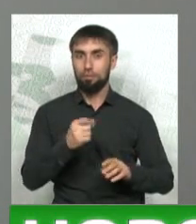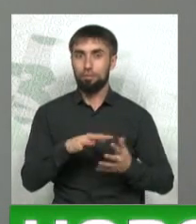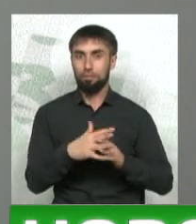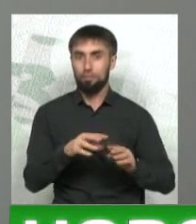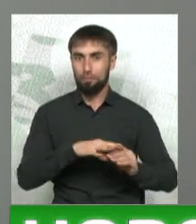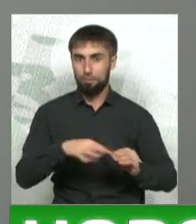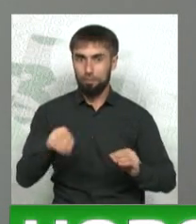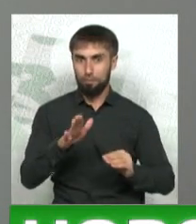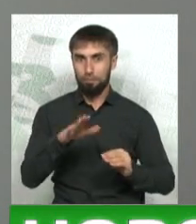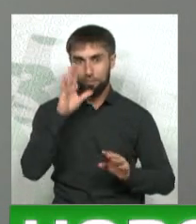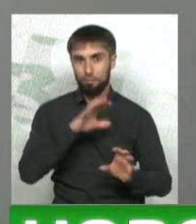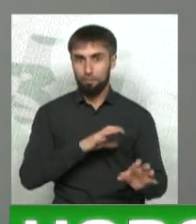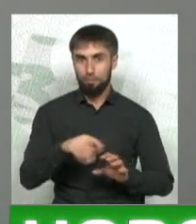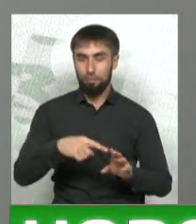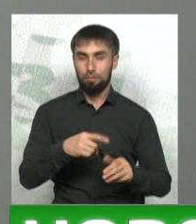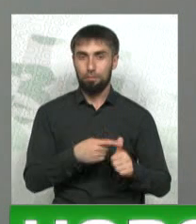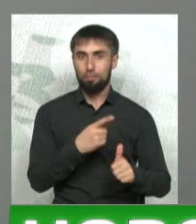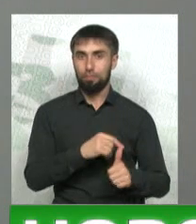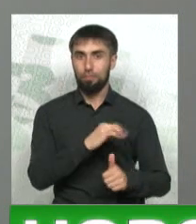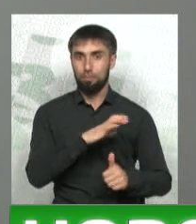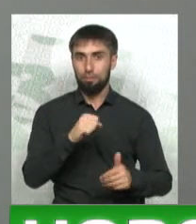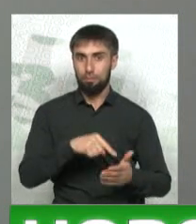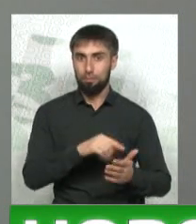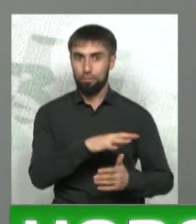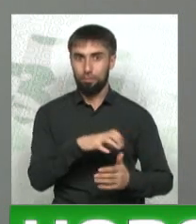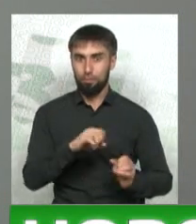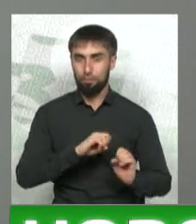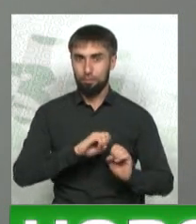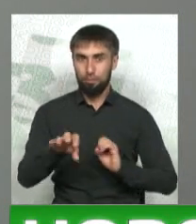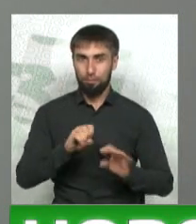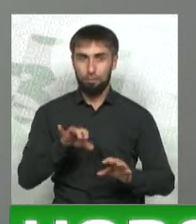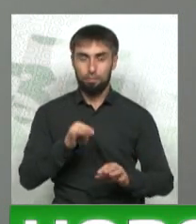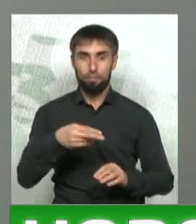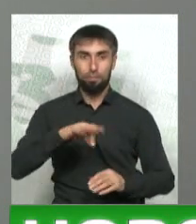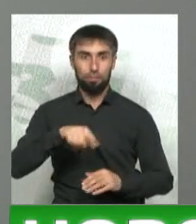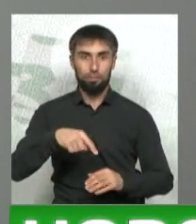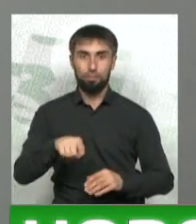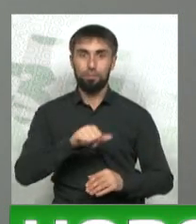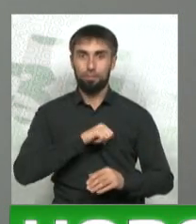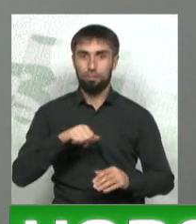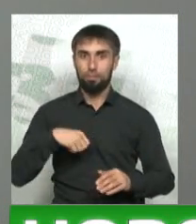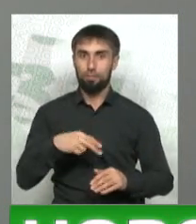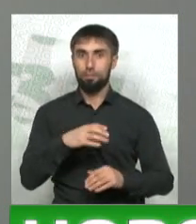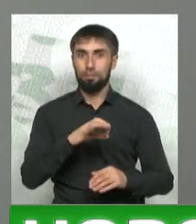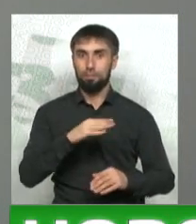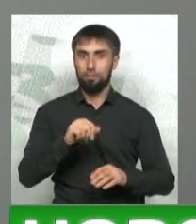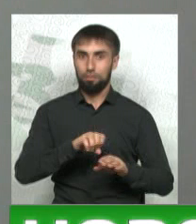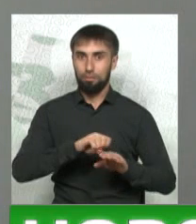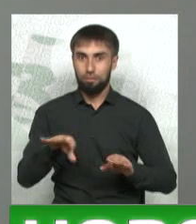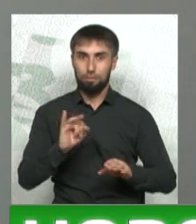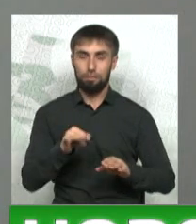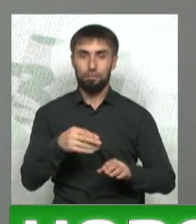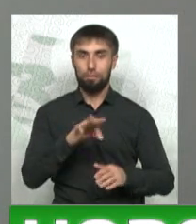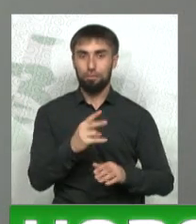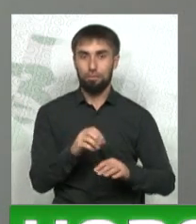которые идут вдоль магистрального водовода до Карабулака, оттуда самотеком до Сунжи, оттуда самотеком